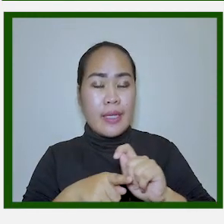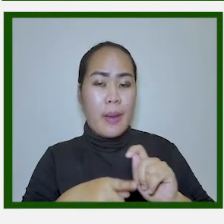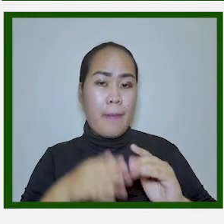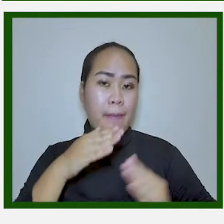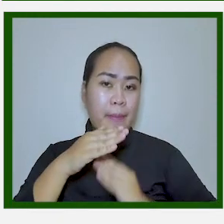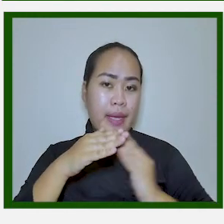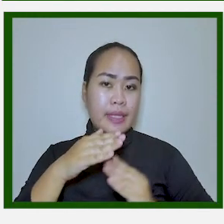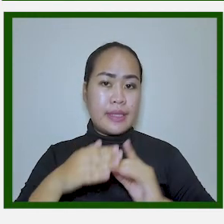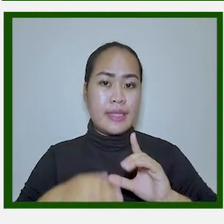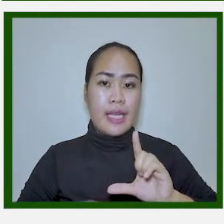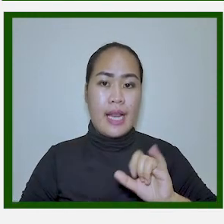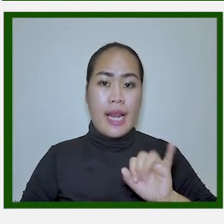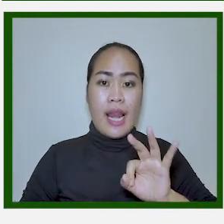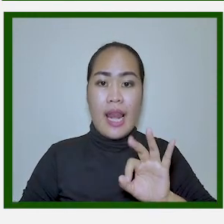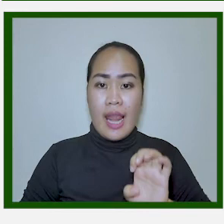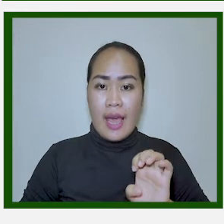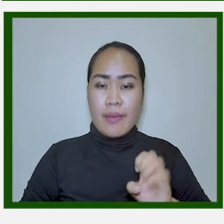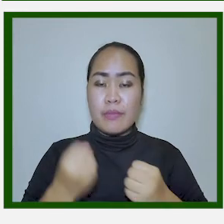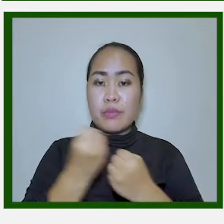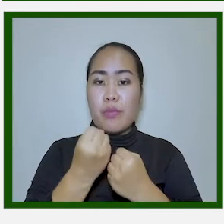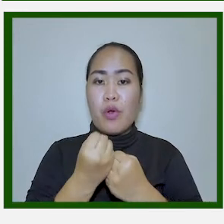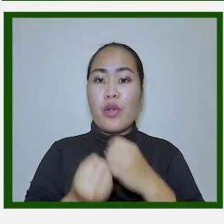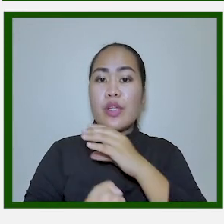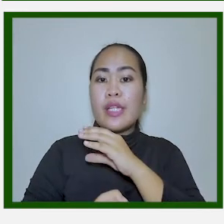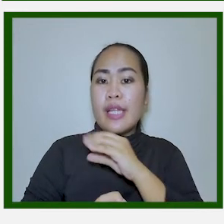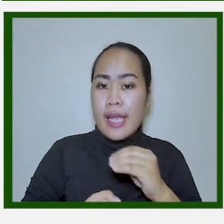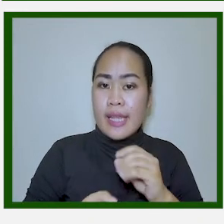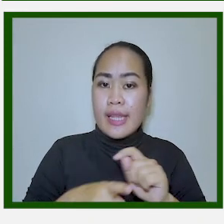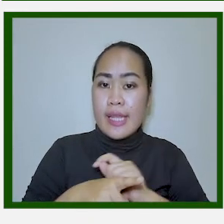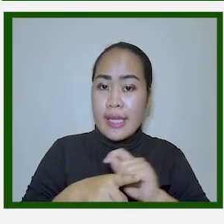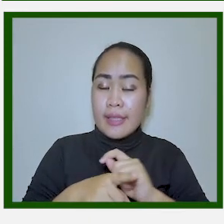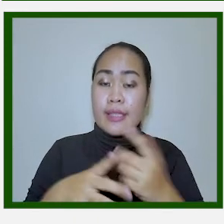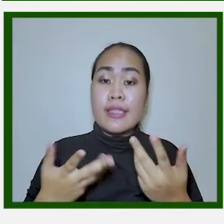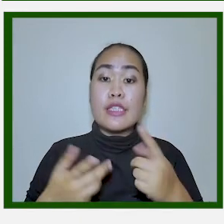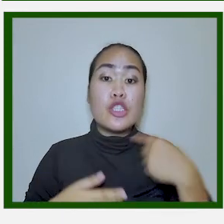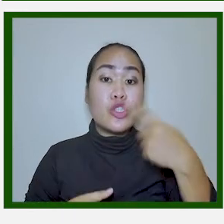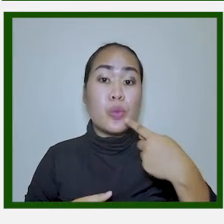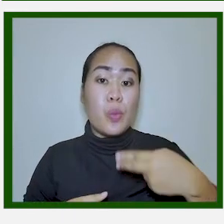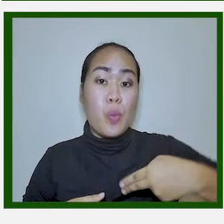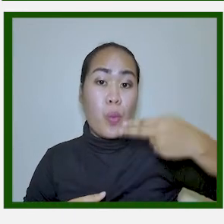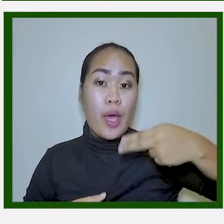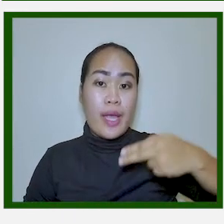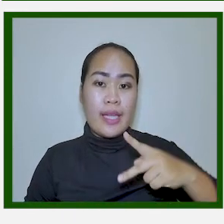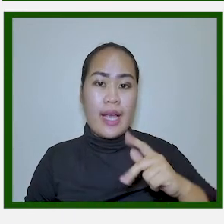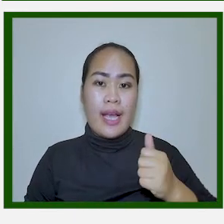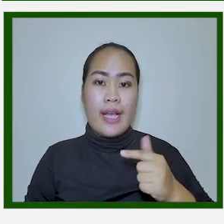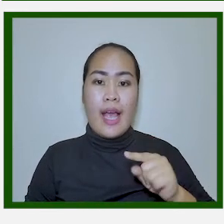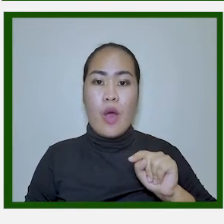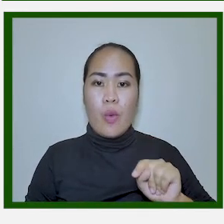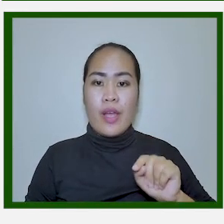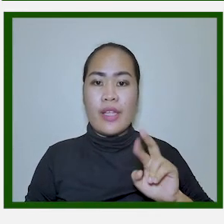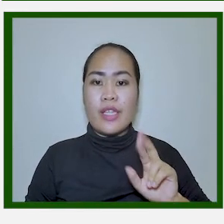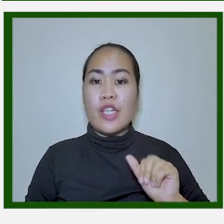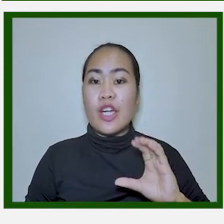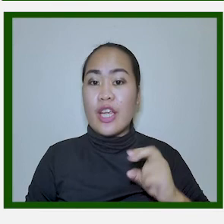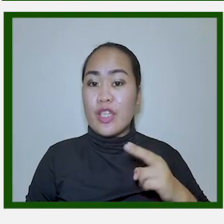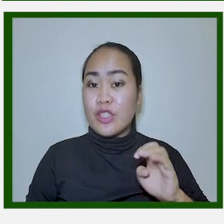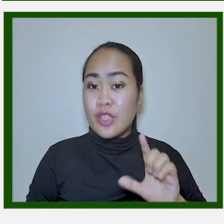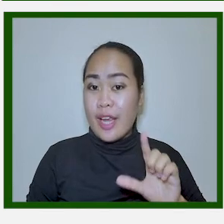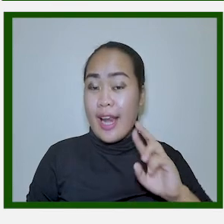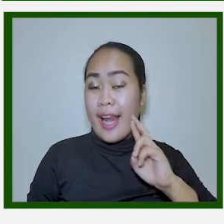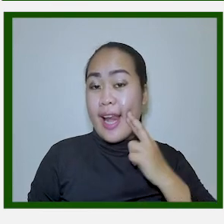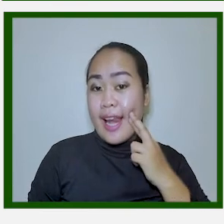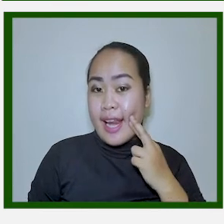led by Kagawad Rachel Rustia. The training was conducted by Metrovision nila Doc Melvin